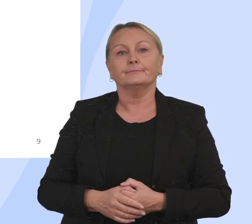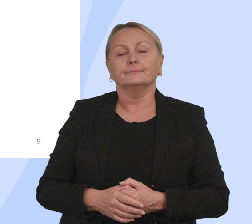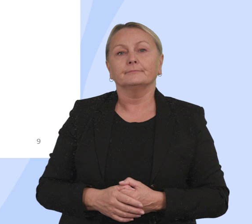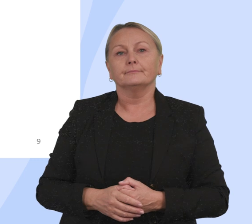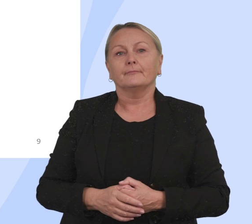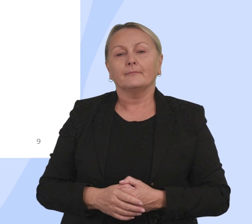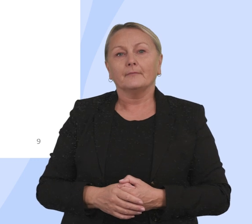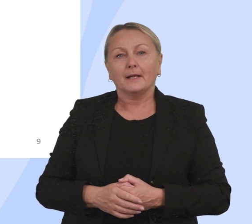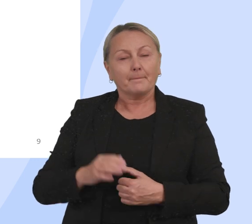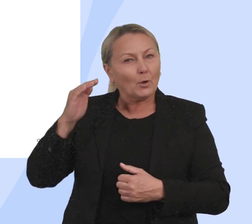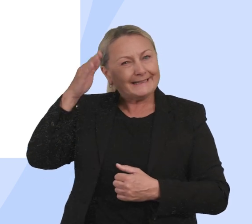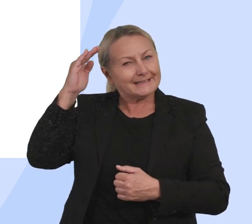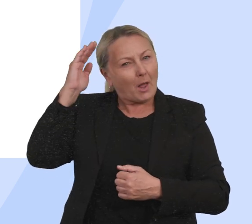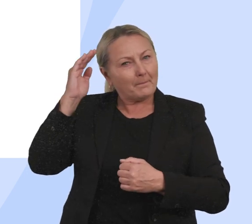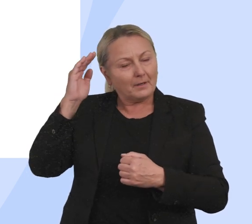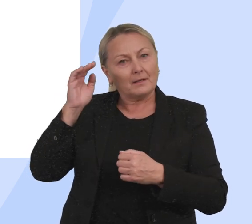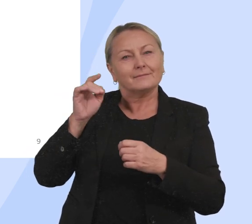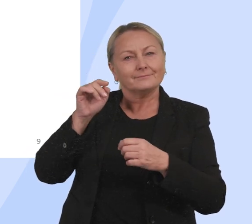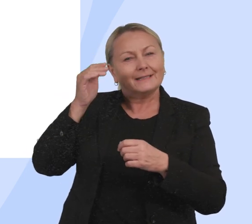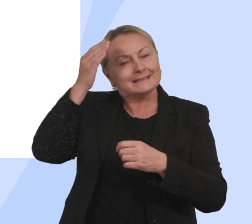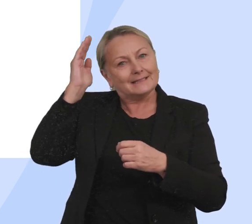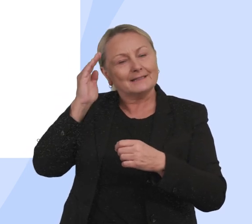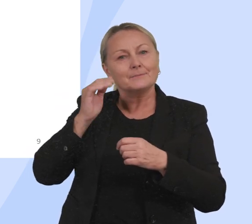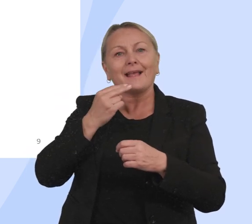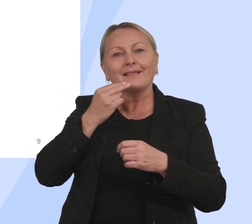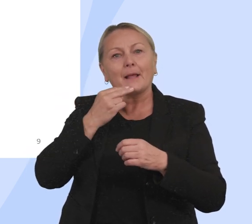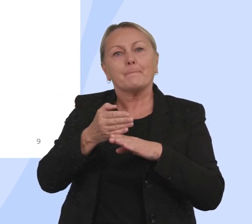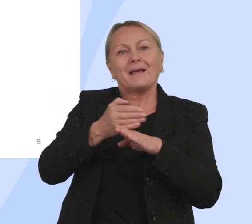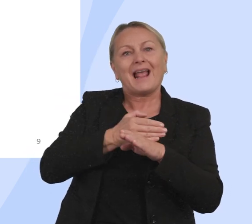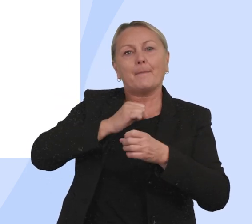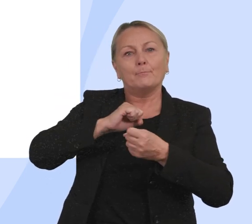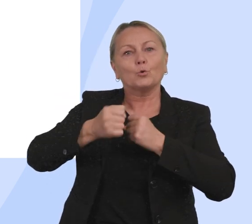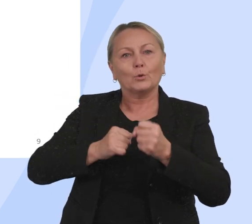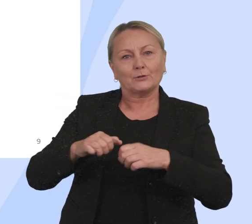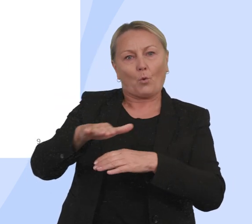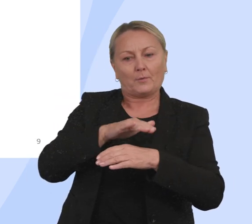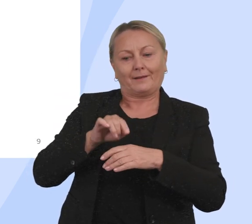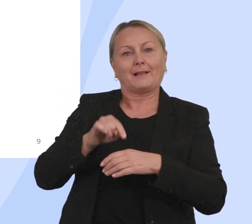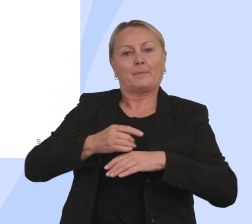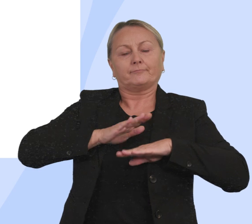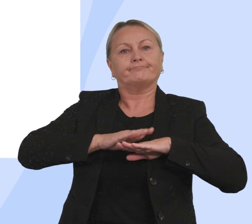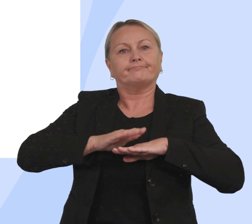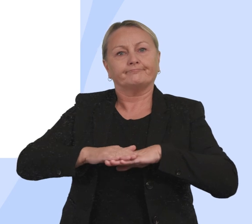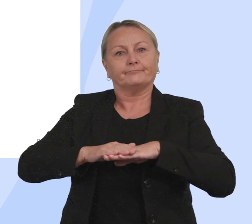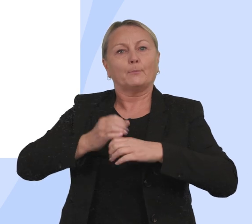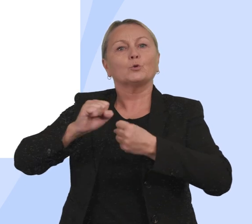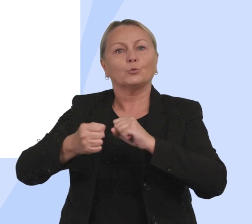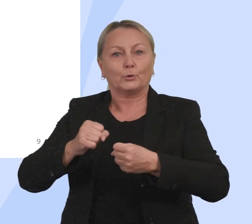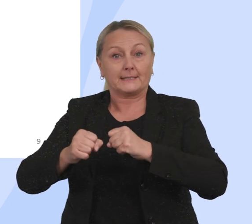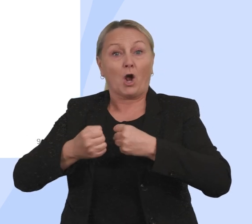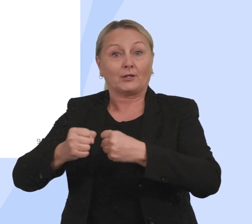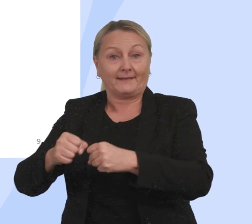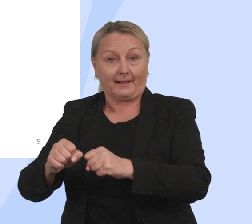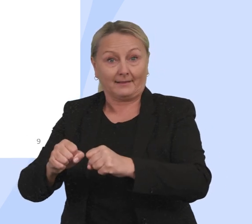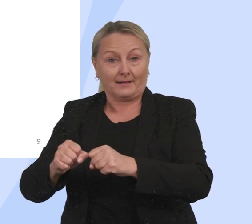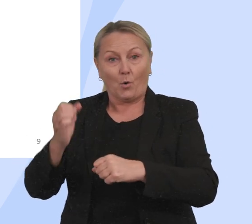hedder præmotorisk område, altså der, hvor man forbereder en motorisk aktivitet. Og i pandelappen på den side, der ligger